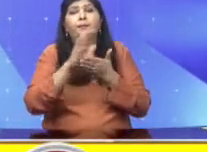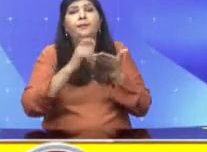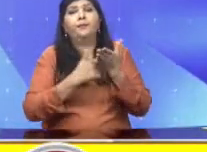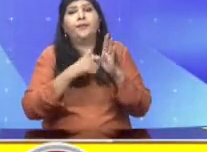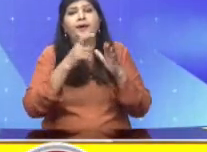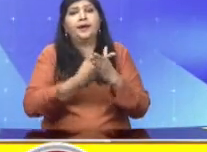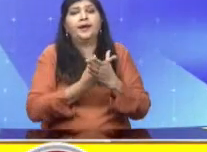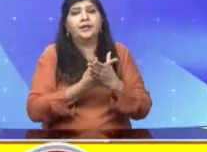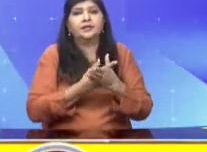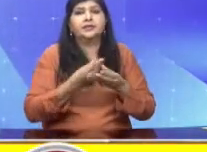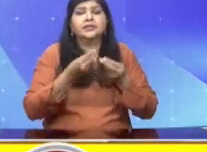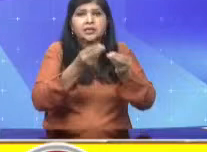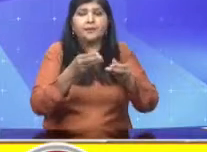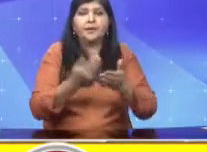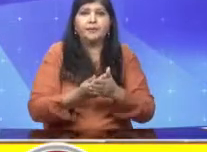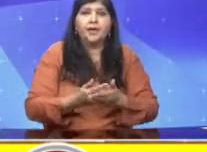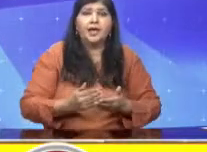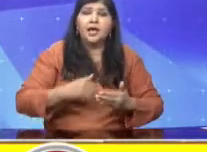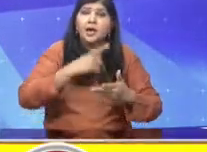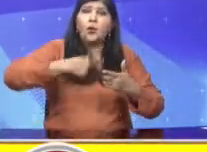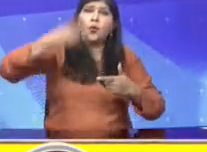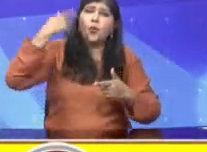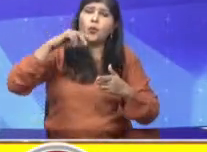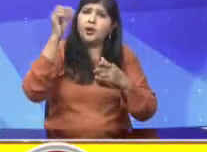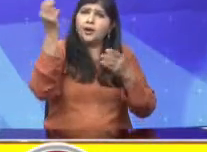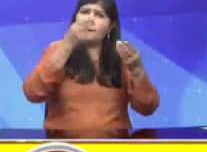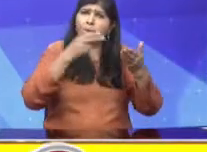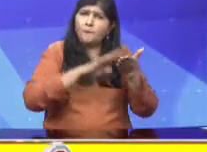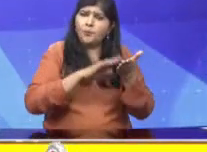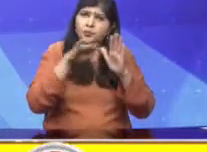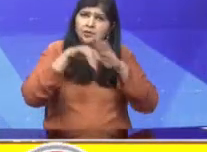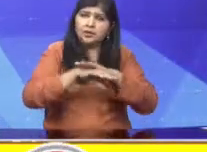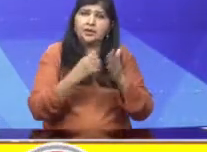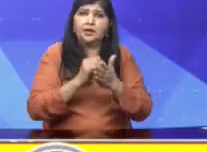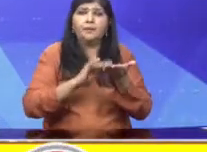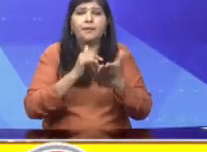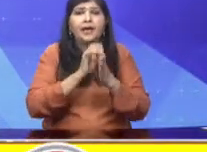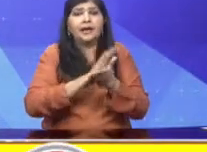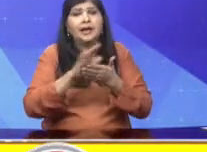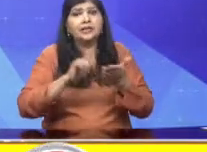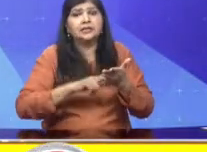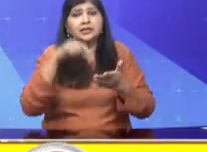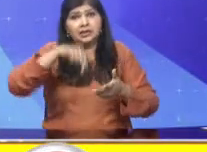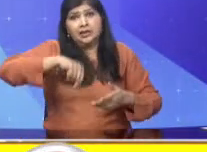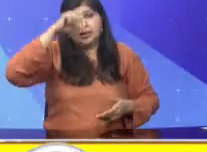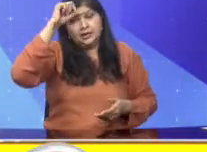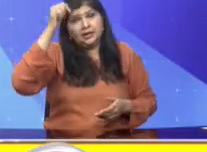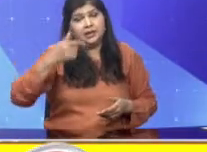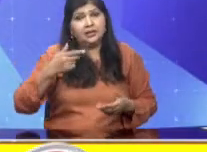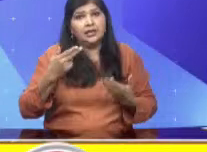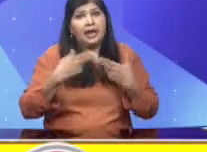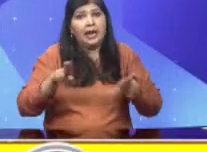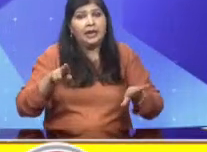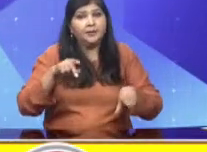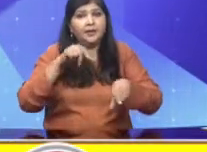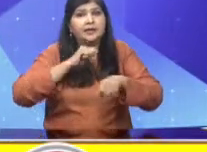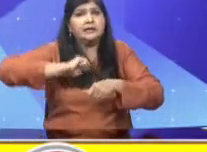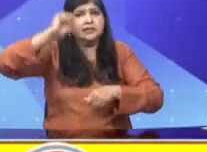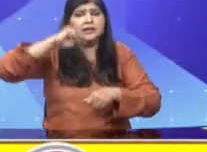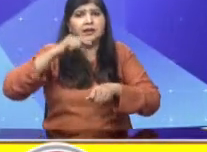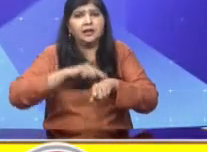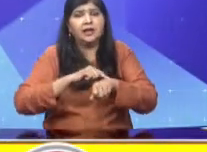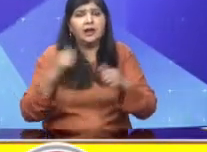ने भारत की स्वतंतरता के लिए